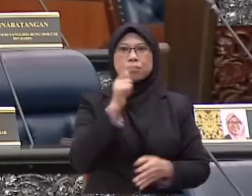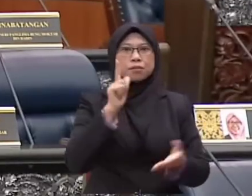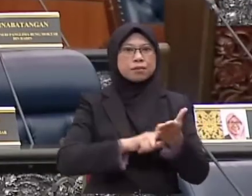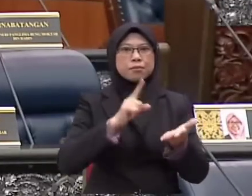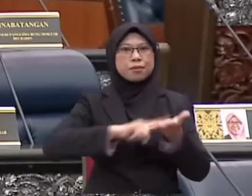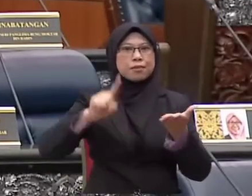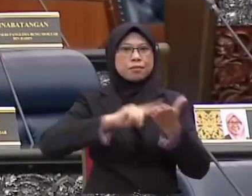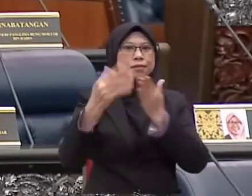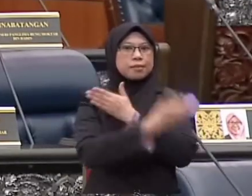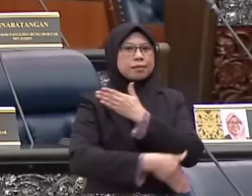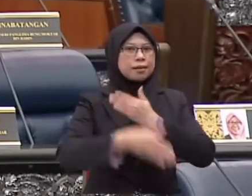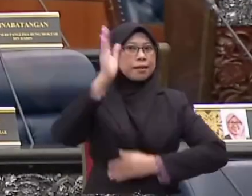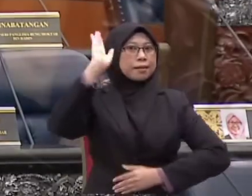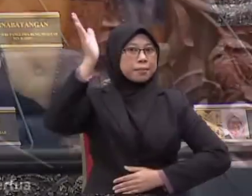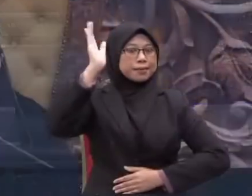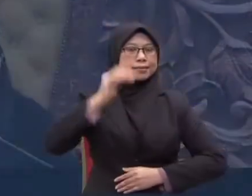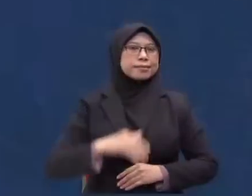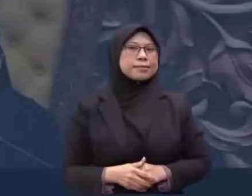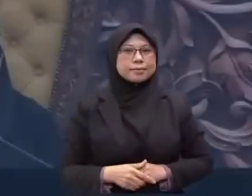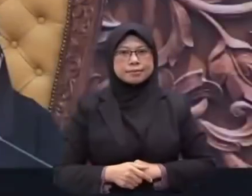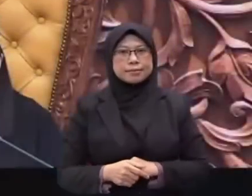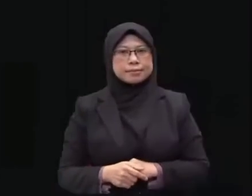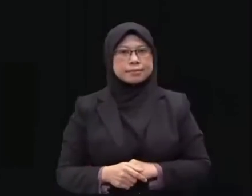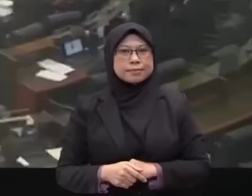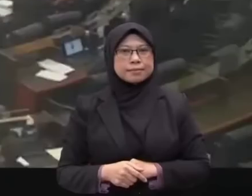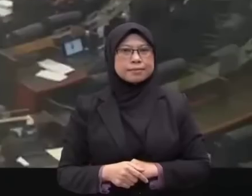audit negara dibahaskan.